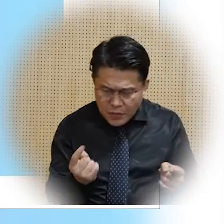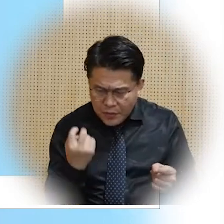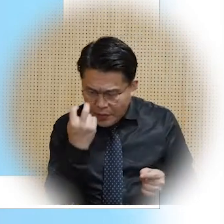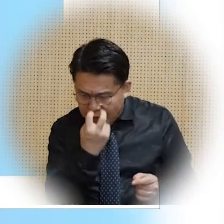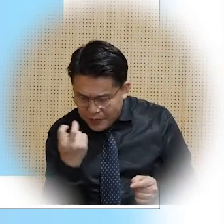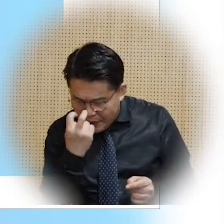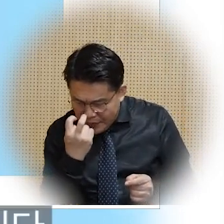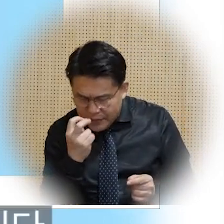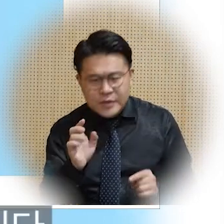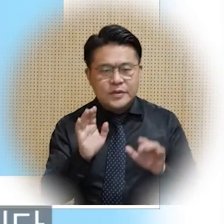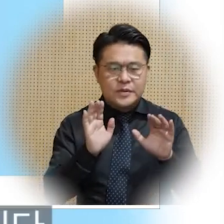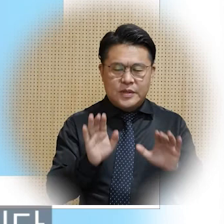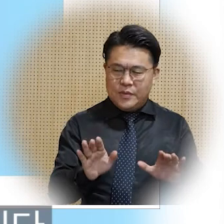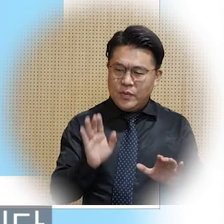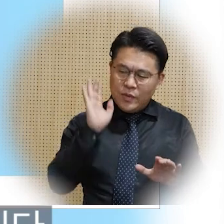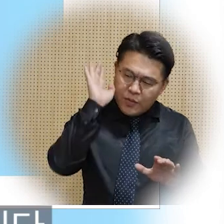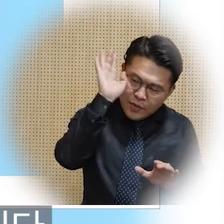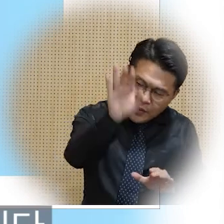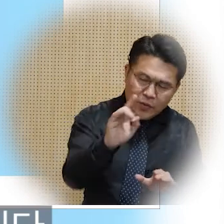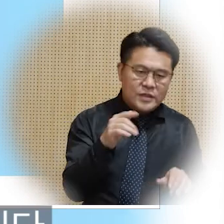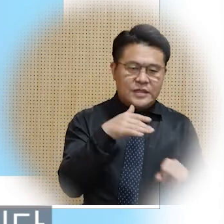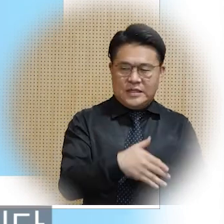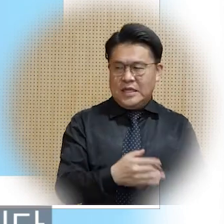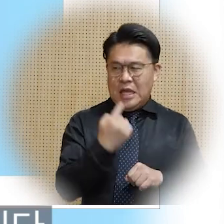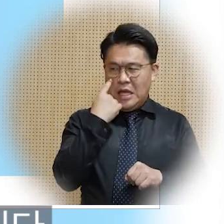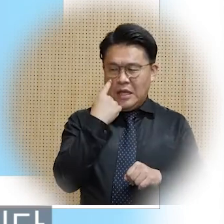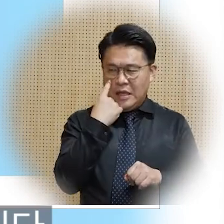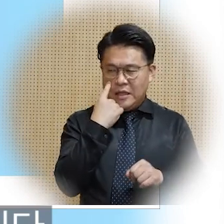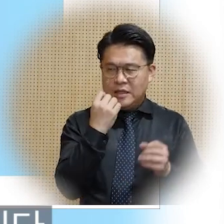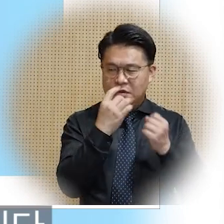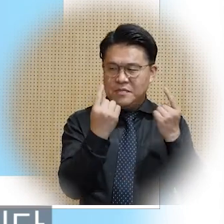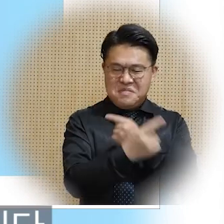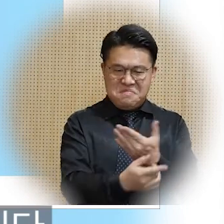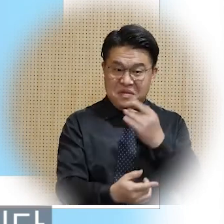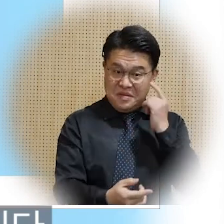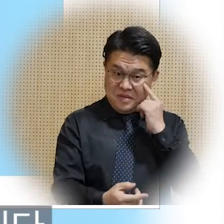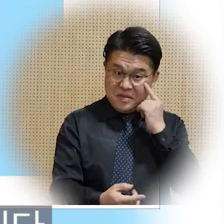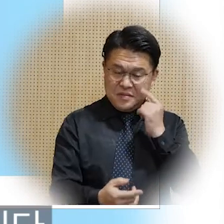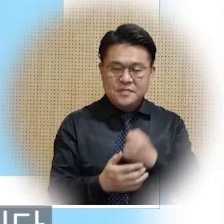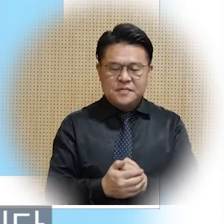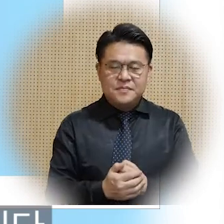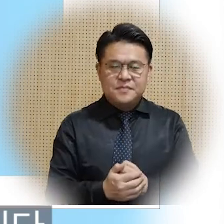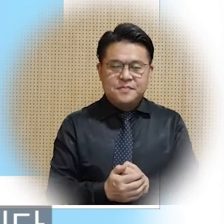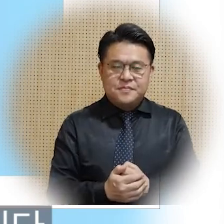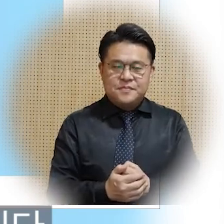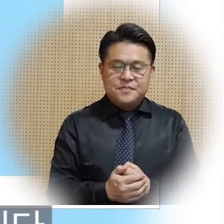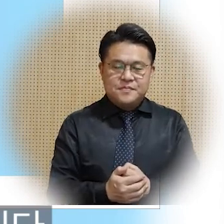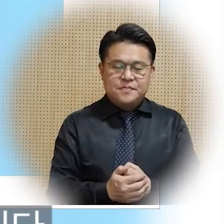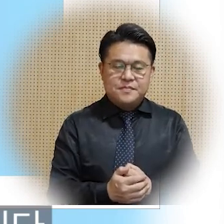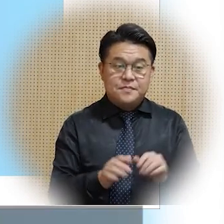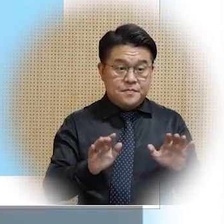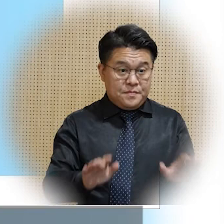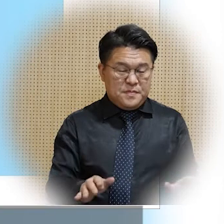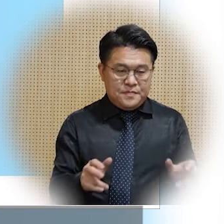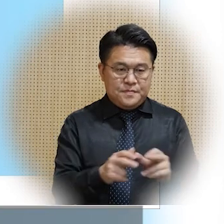게 부족하고 그런 결과 이거를 이렇게 하면은 혁신이 될 수 있을 것이다 라고 이제 생각을 해볼 수 있는 것처럼